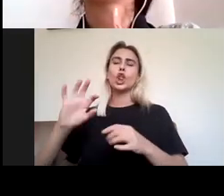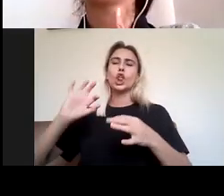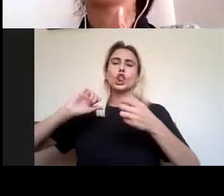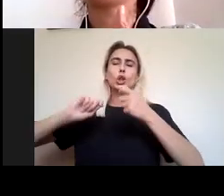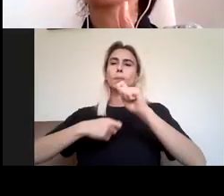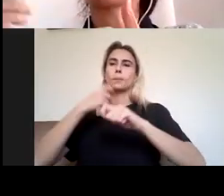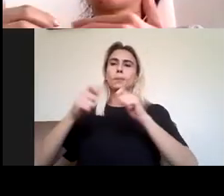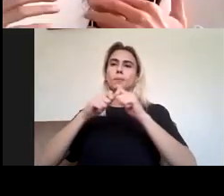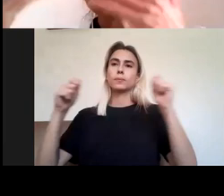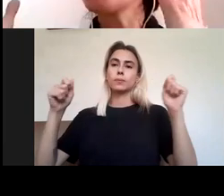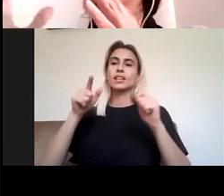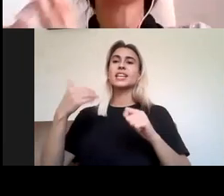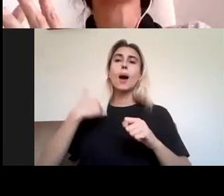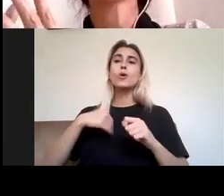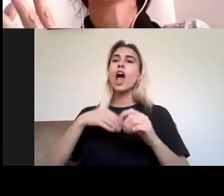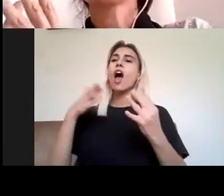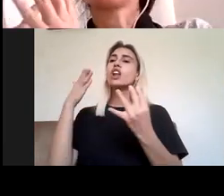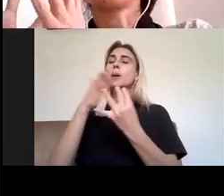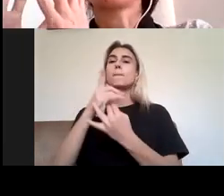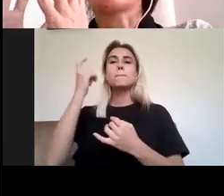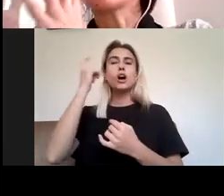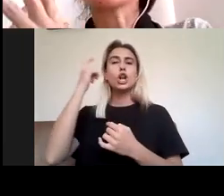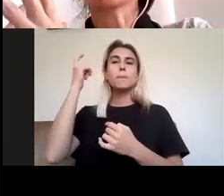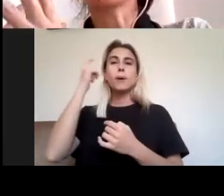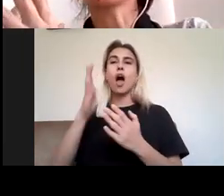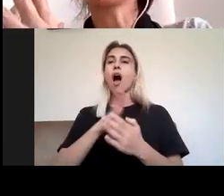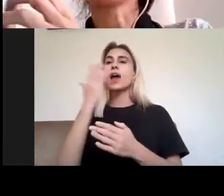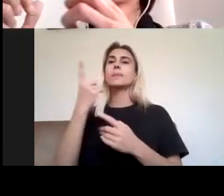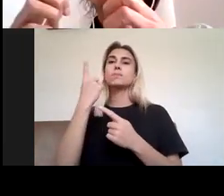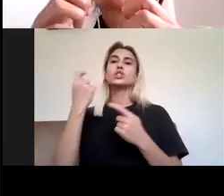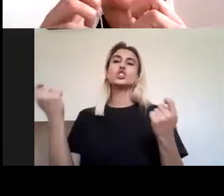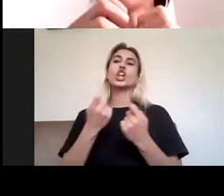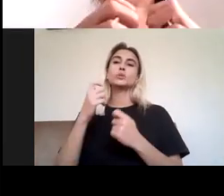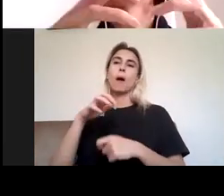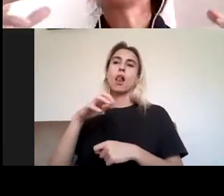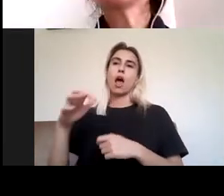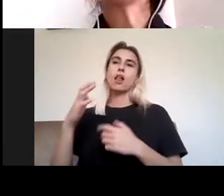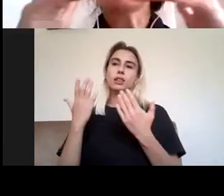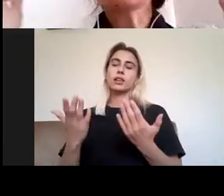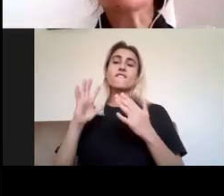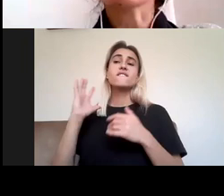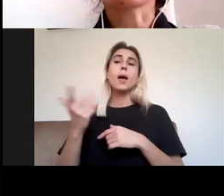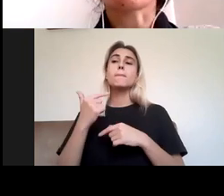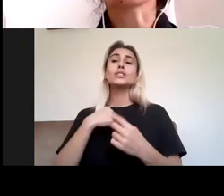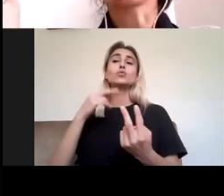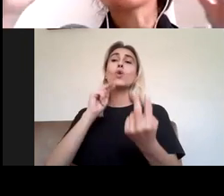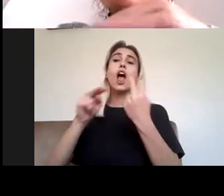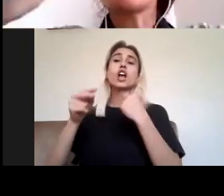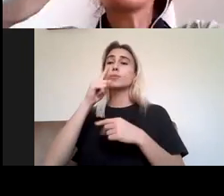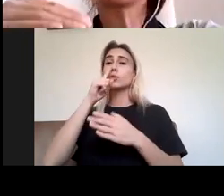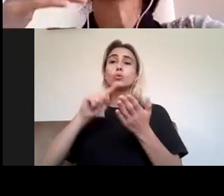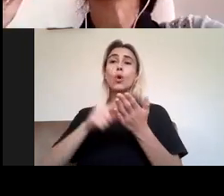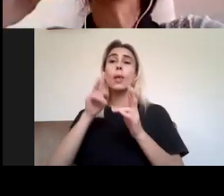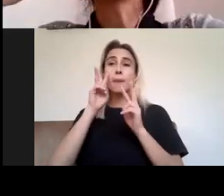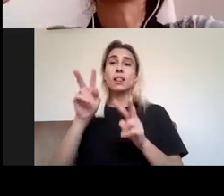binalarına erişilebilirlik zaten başlı başına ayrı bir çalışma alanı ve biz ulaşım noktasına baktığımızda